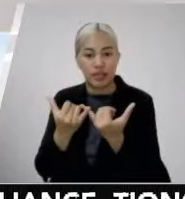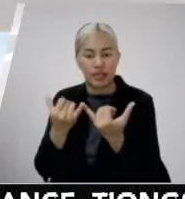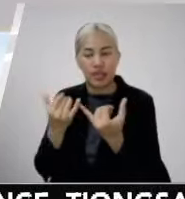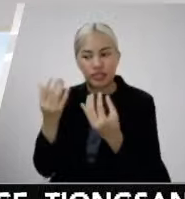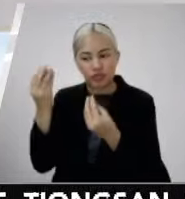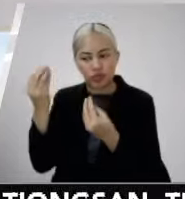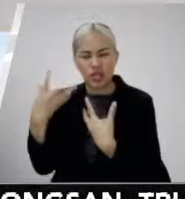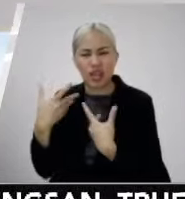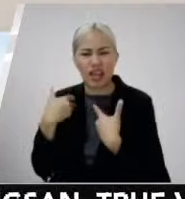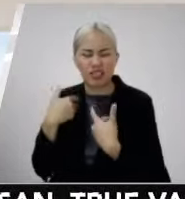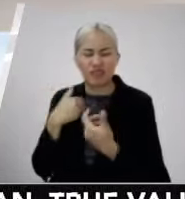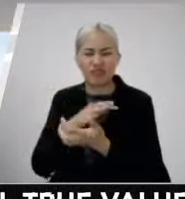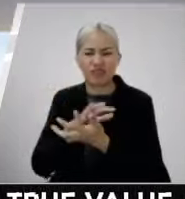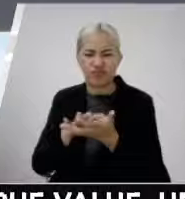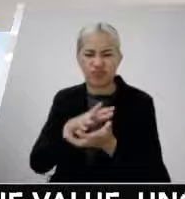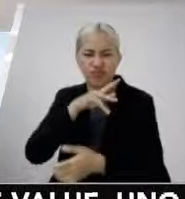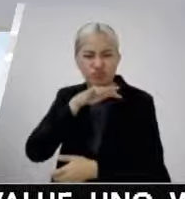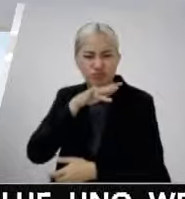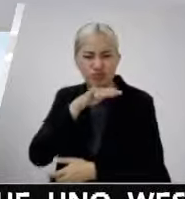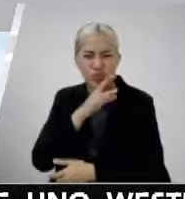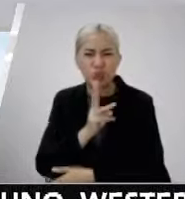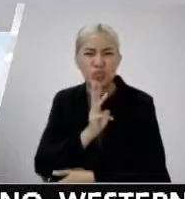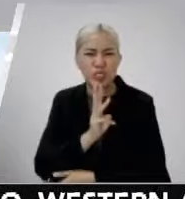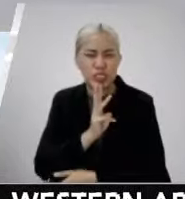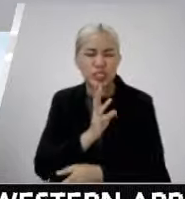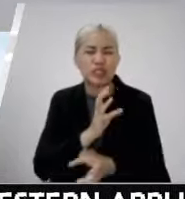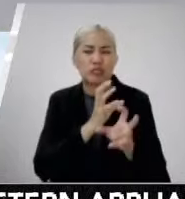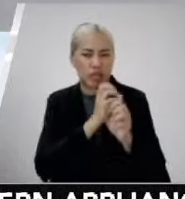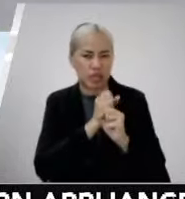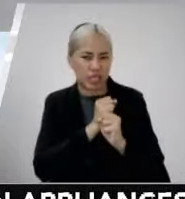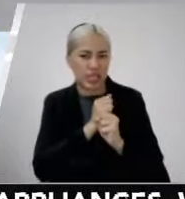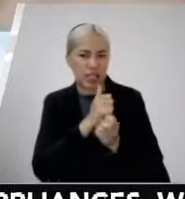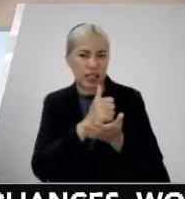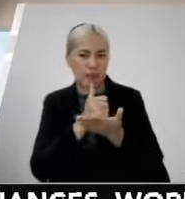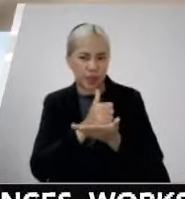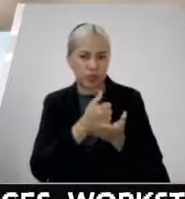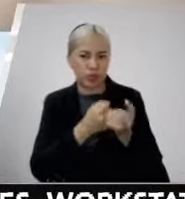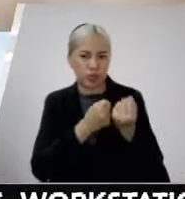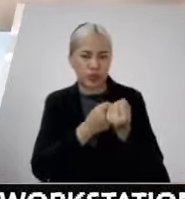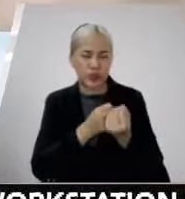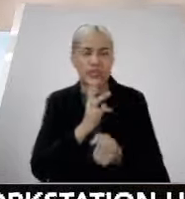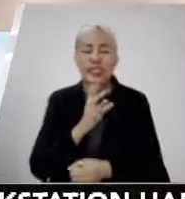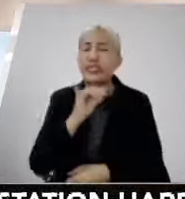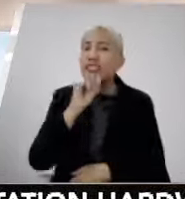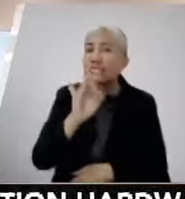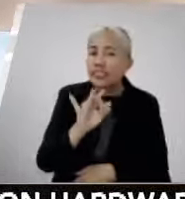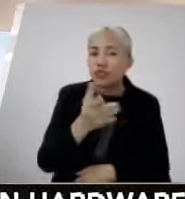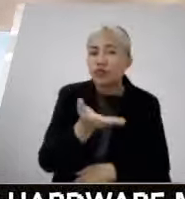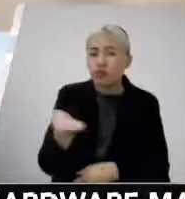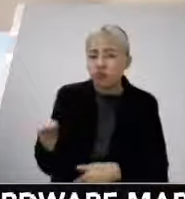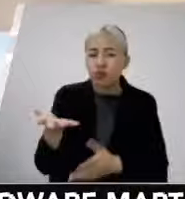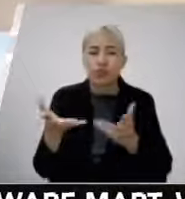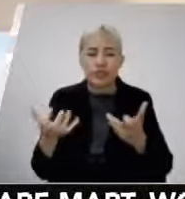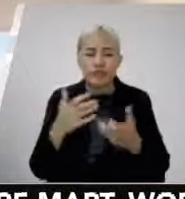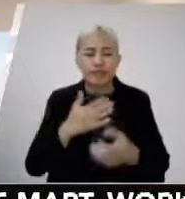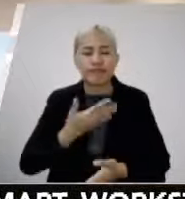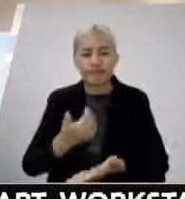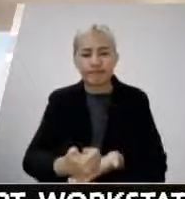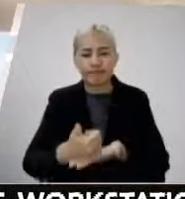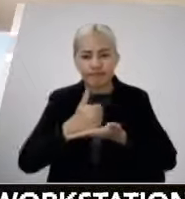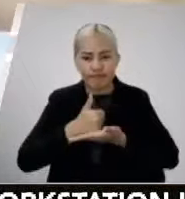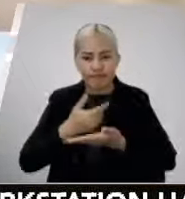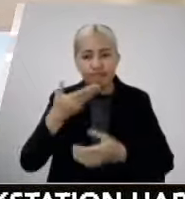kaya nagrarasyon po tayo ng tubig doon. Kaya if ever po kung may magbibigay ng tulong, the best is yung